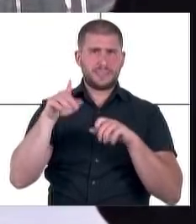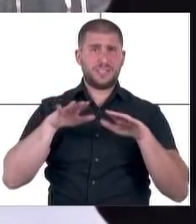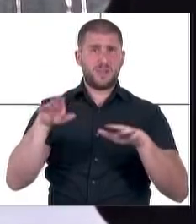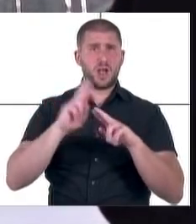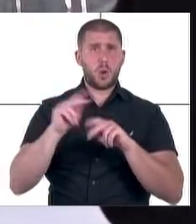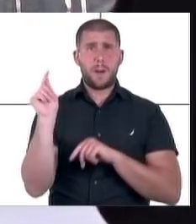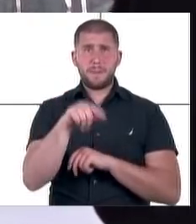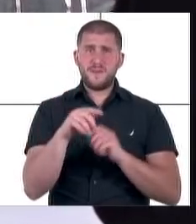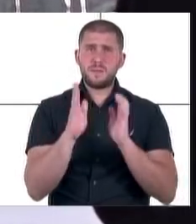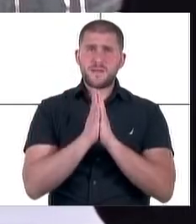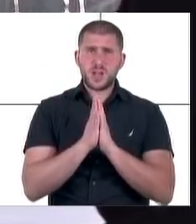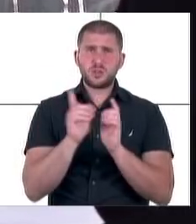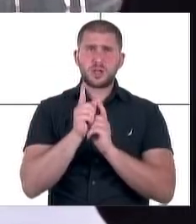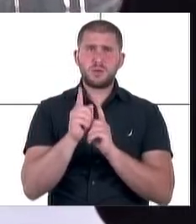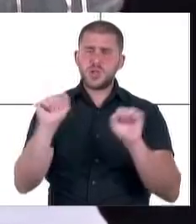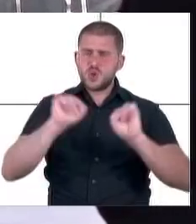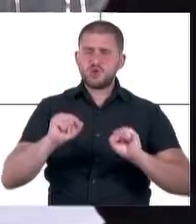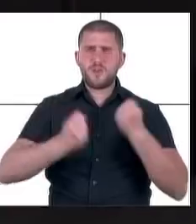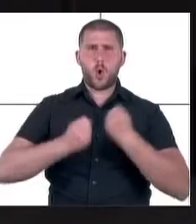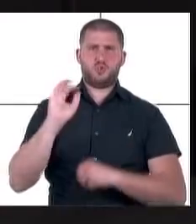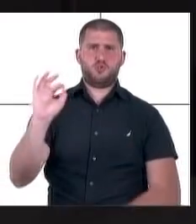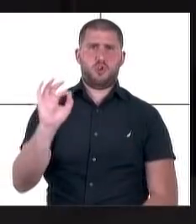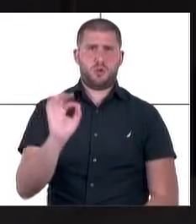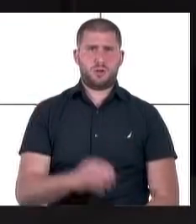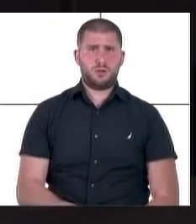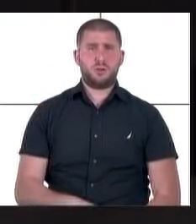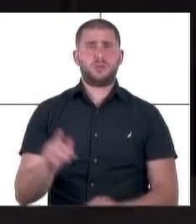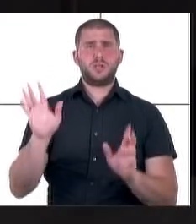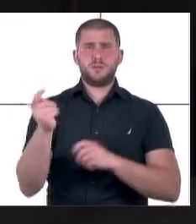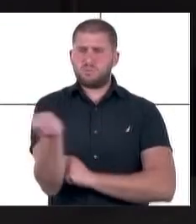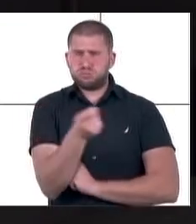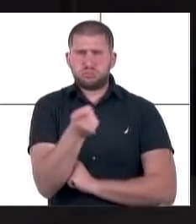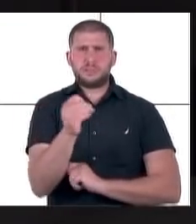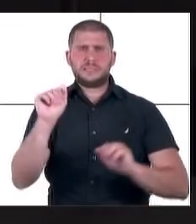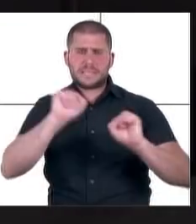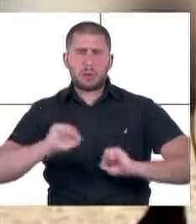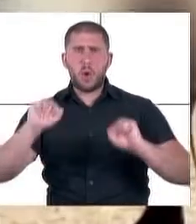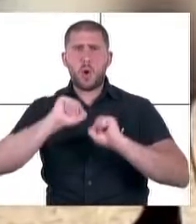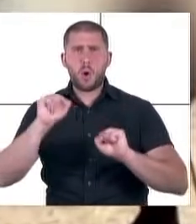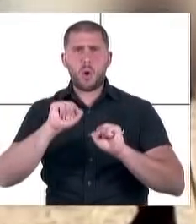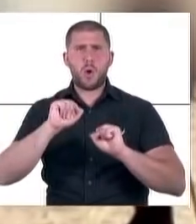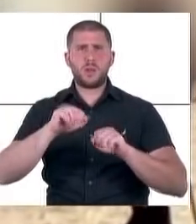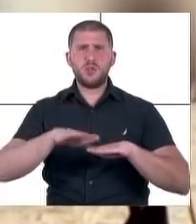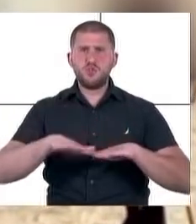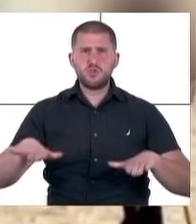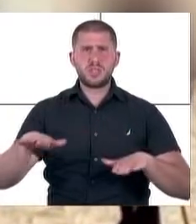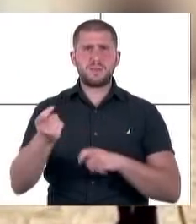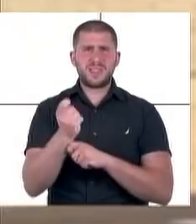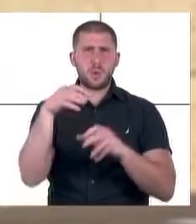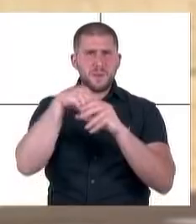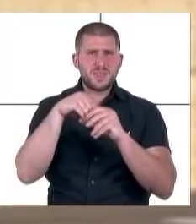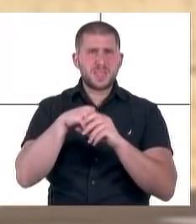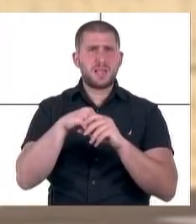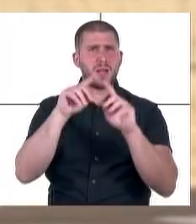מגיע ומבקש מאיתנו לשטוף את הרכב האישי. שטיפיים גרניק, סבון, שטיחים, ניקוי